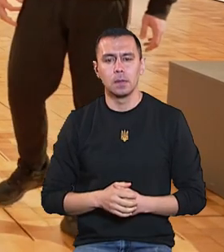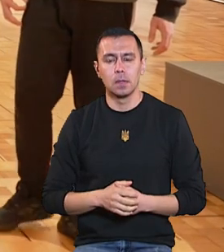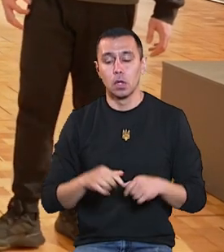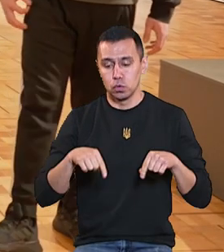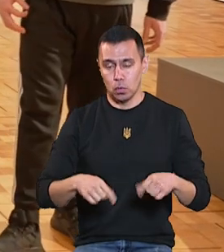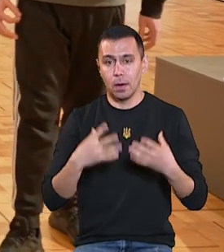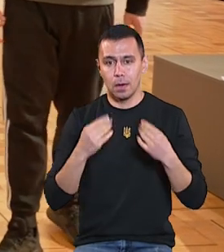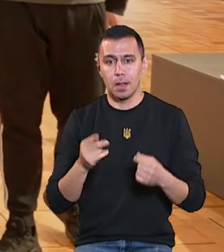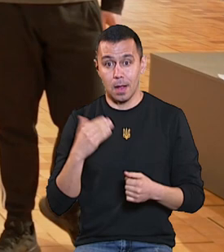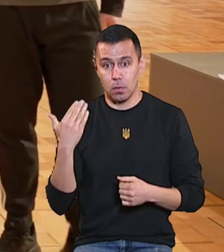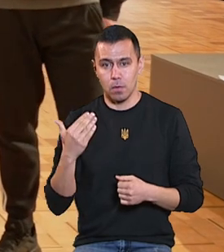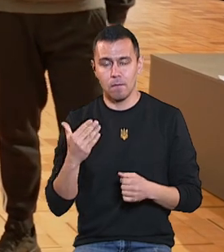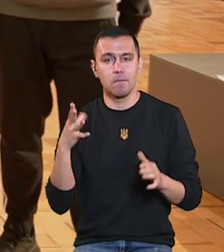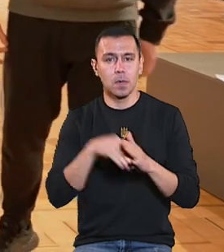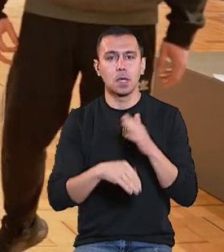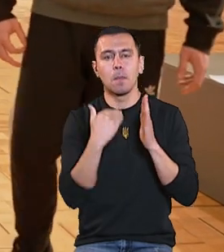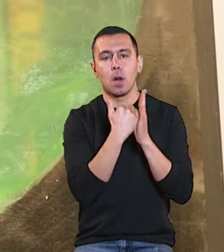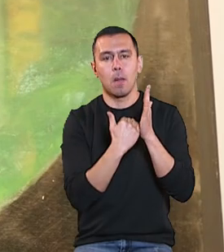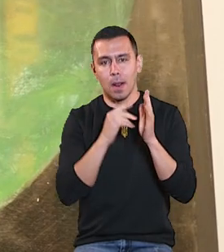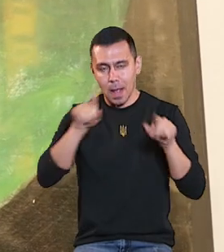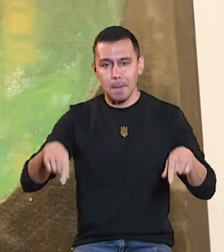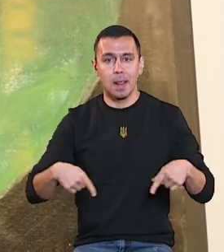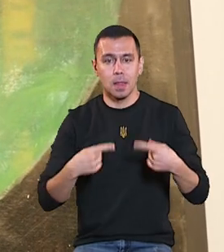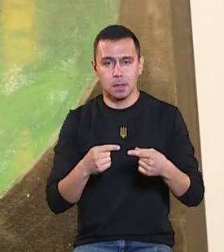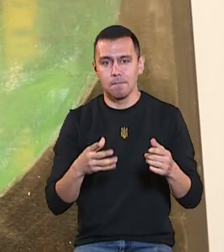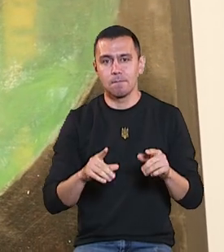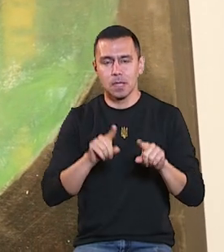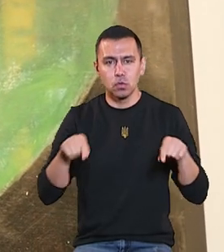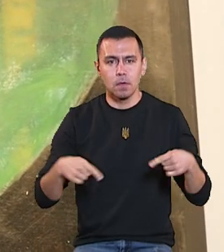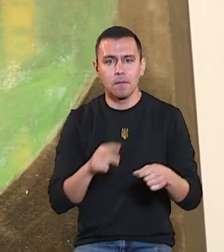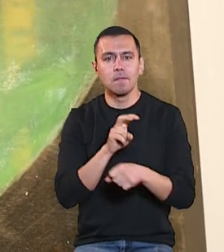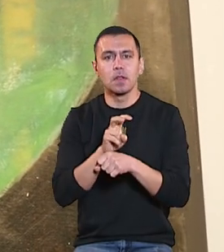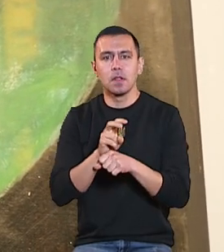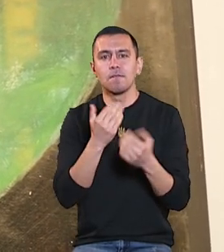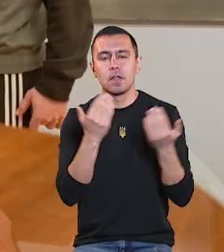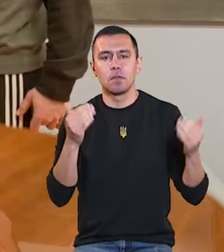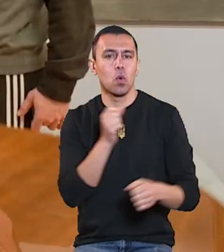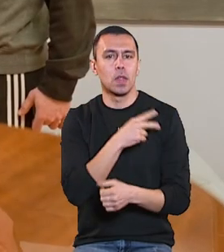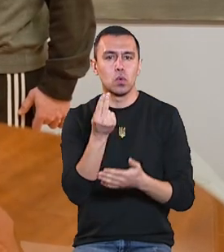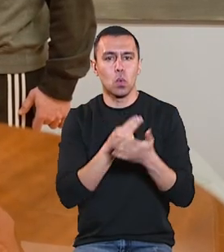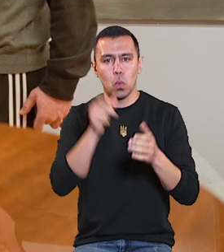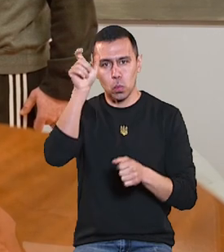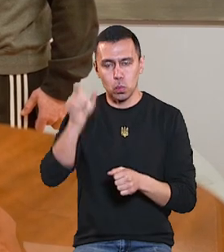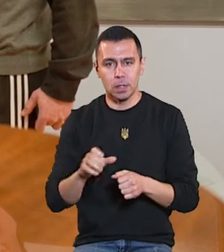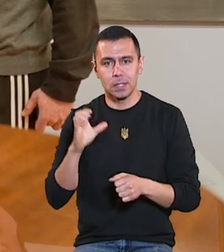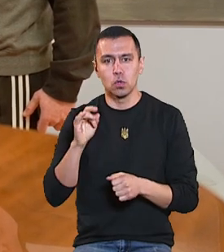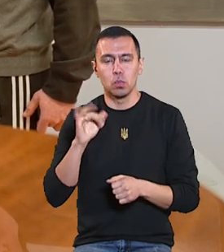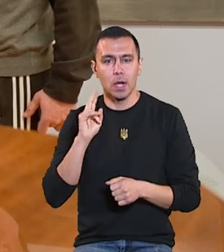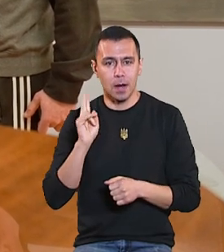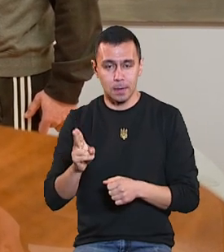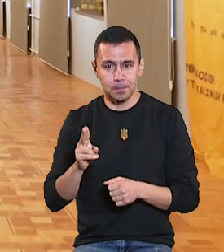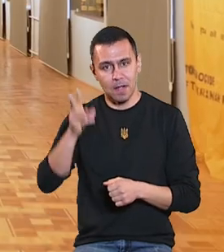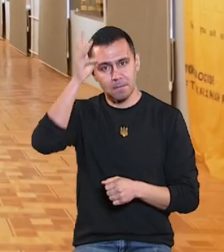Цього дня для Олександра у межах програми реабілітації влаштували відвідання виставки одеського художника Стаса Жалобнюка